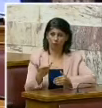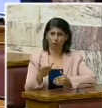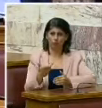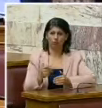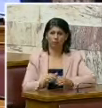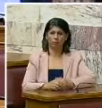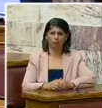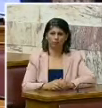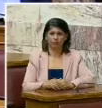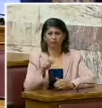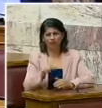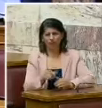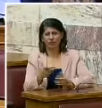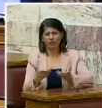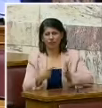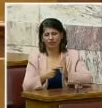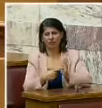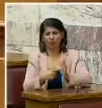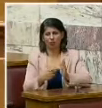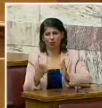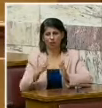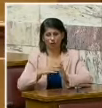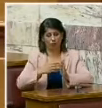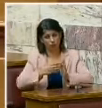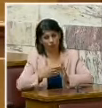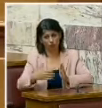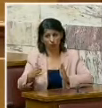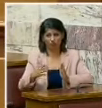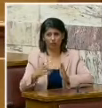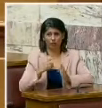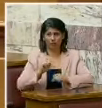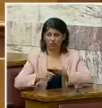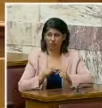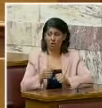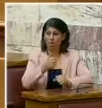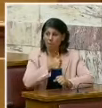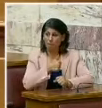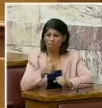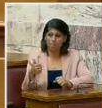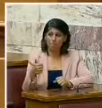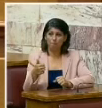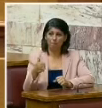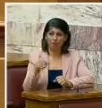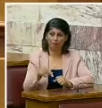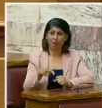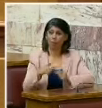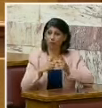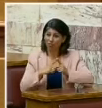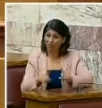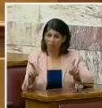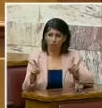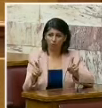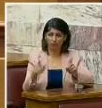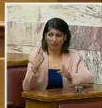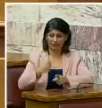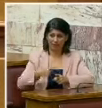το αντίθετο τώρα, τότε ακυρώνεται τη θεωρία του ελαττηρίου, την οποία τόσο καιρό υπερασπιζόσασταν. Η μόνη, αυτό το οποίο διαφοροποιεί την